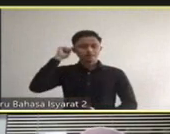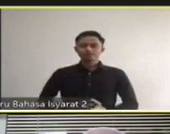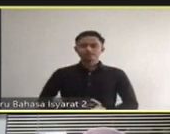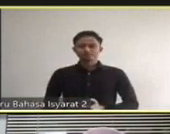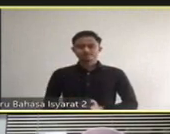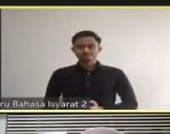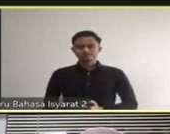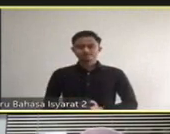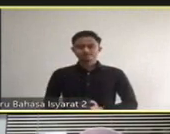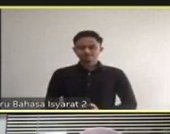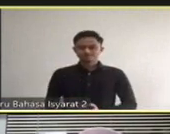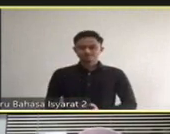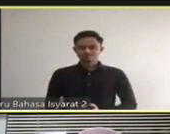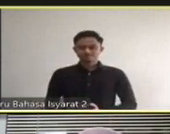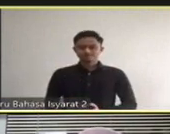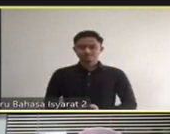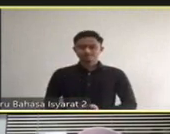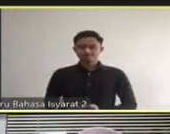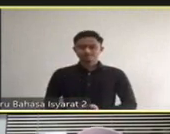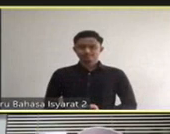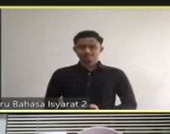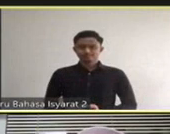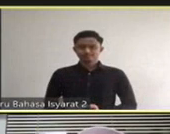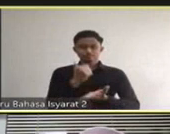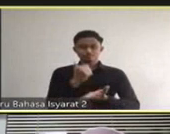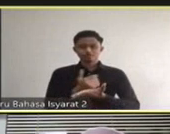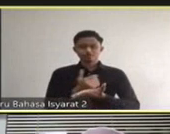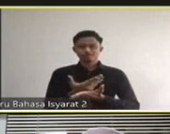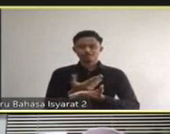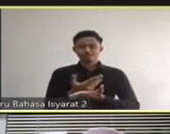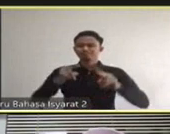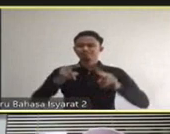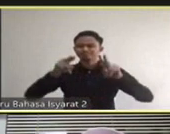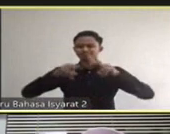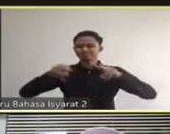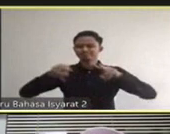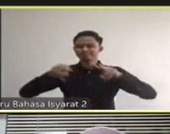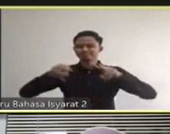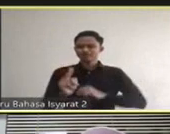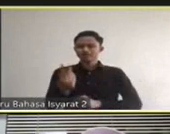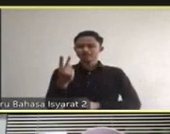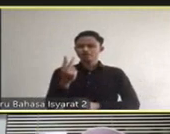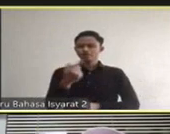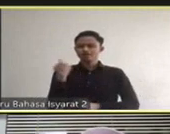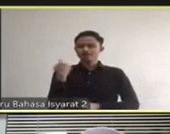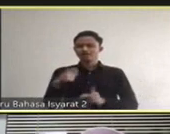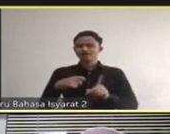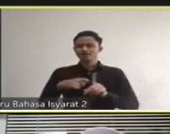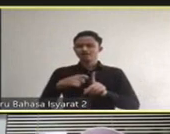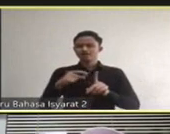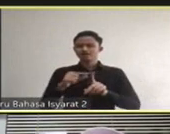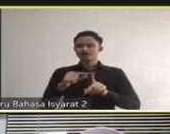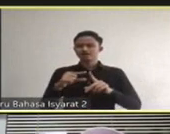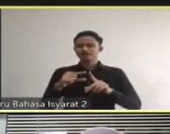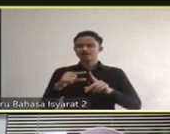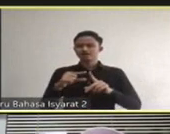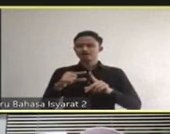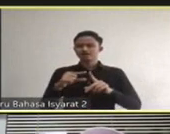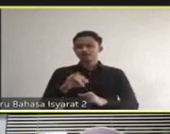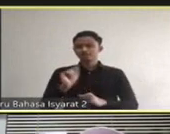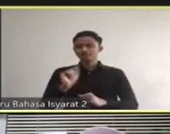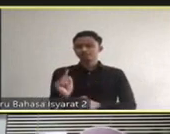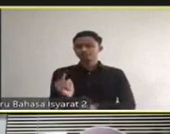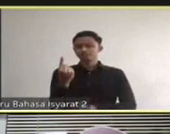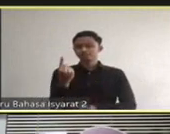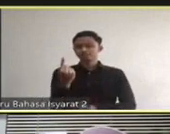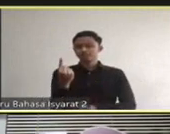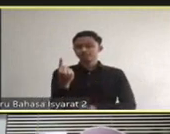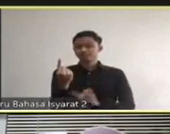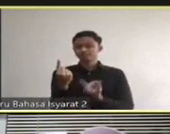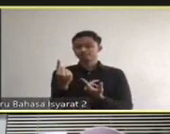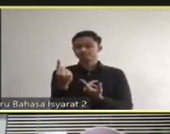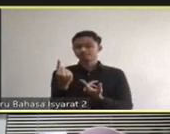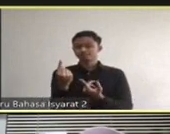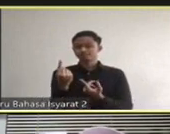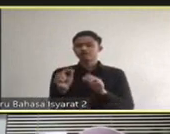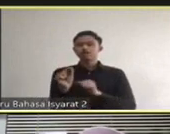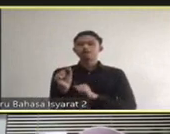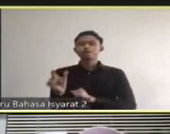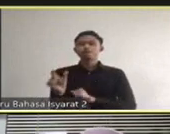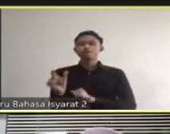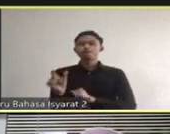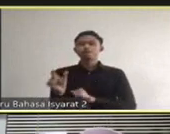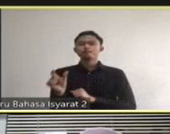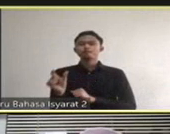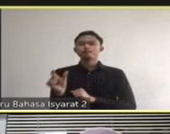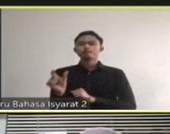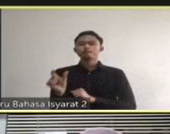ini sebenarnya adalah hasil survei kedua dari KPAI. Yang pertama pada Maret-April lalu kami